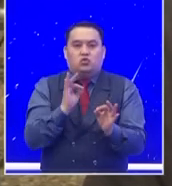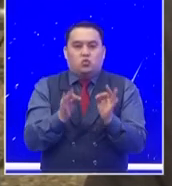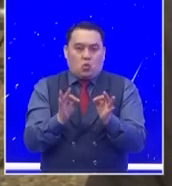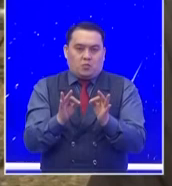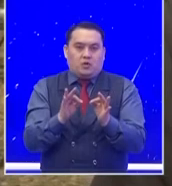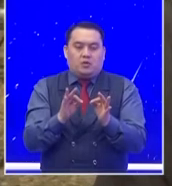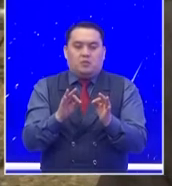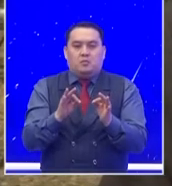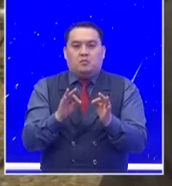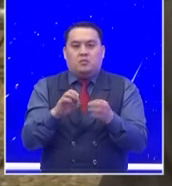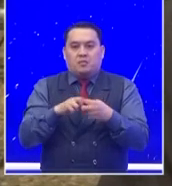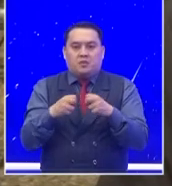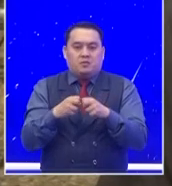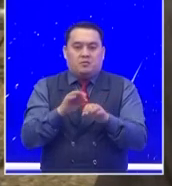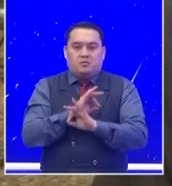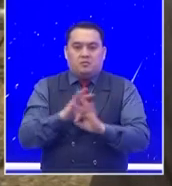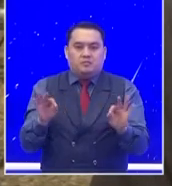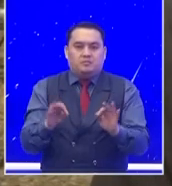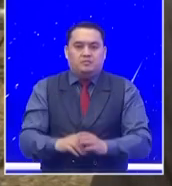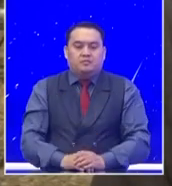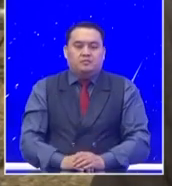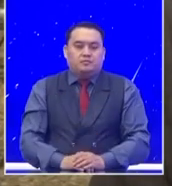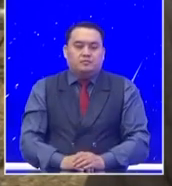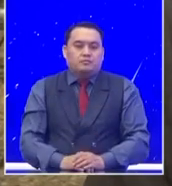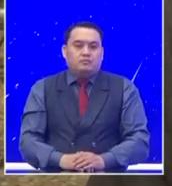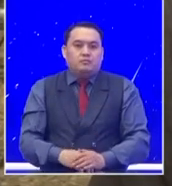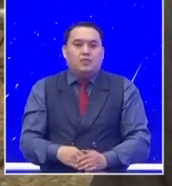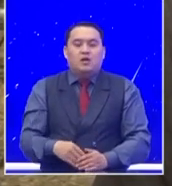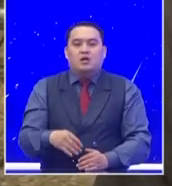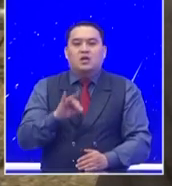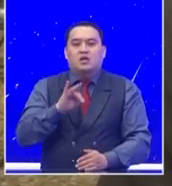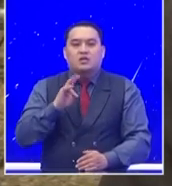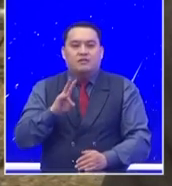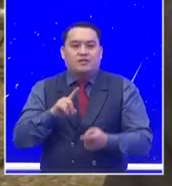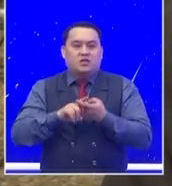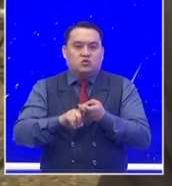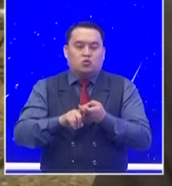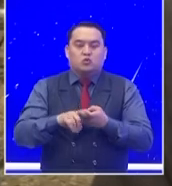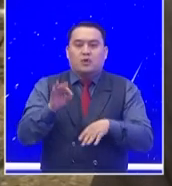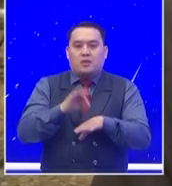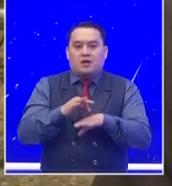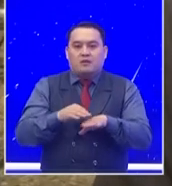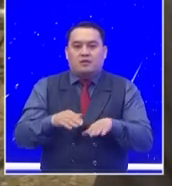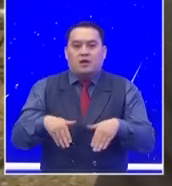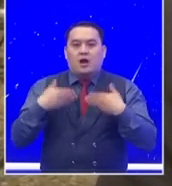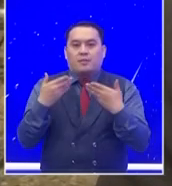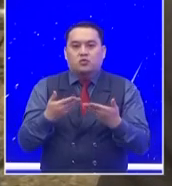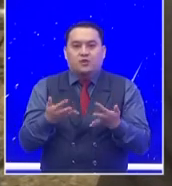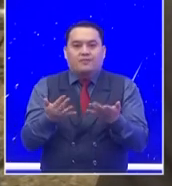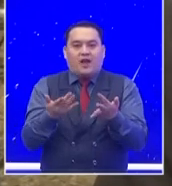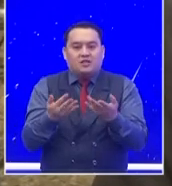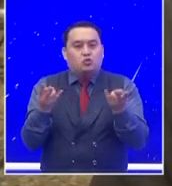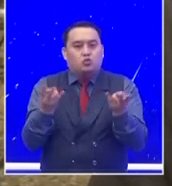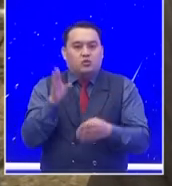бактериологическим санитарно-химическим показателям в качестве профилактики инфекционных заболеваний рекомендуем населения отстаивать и кипятить воду